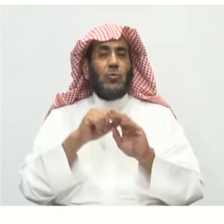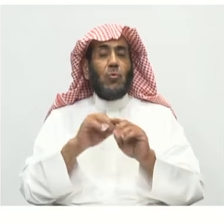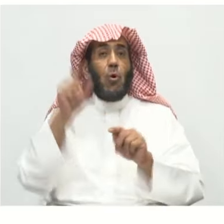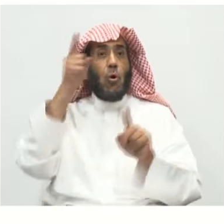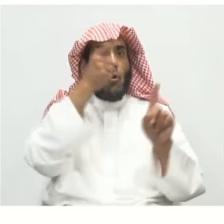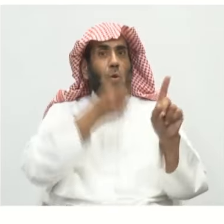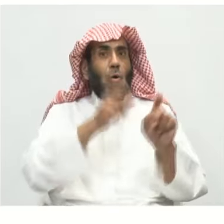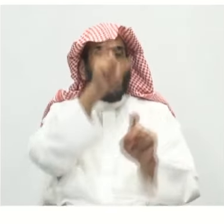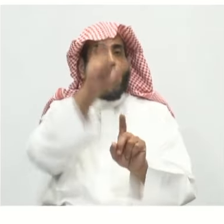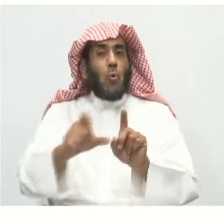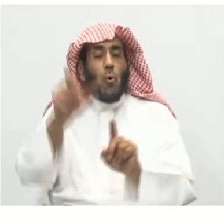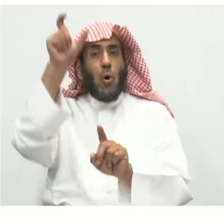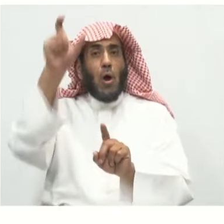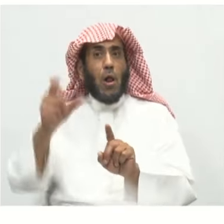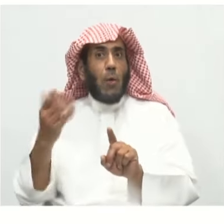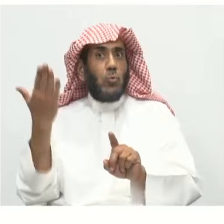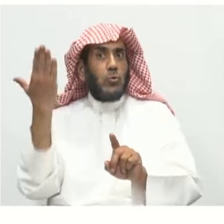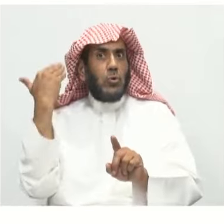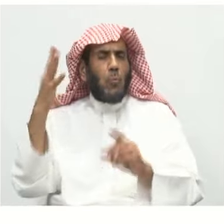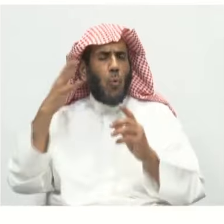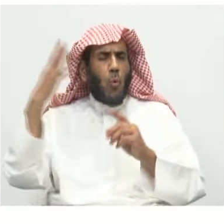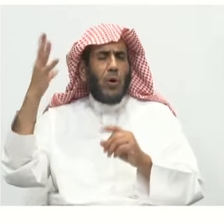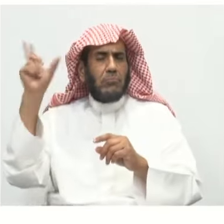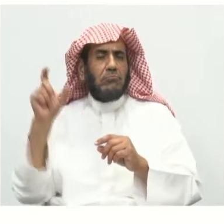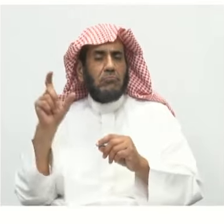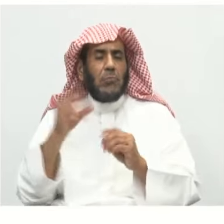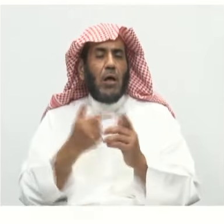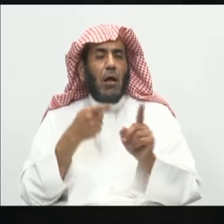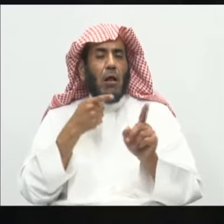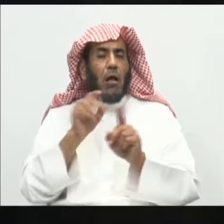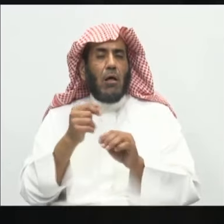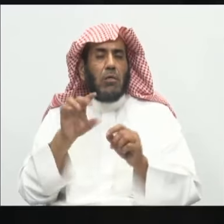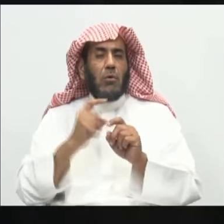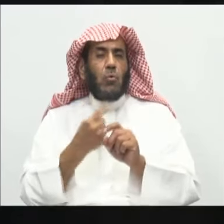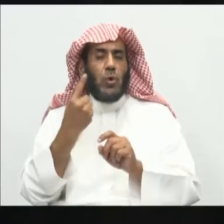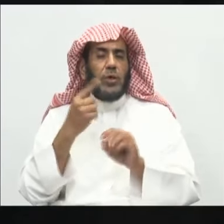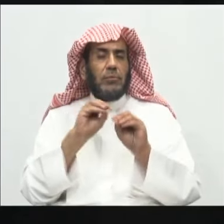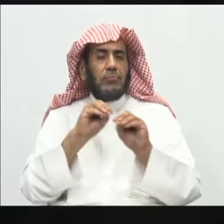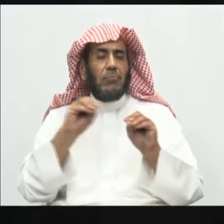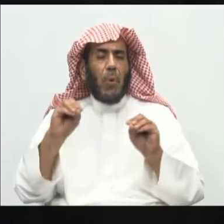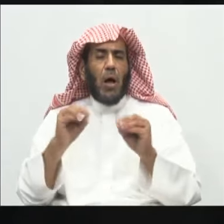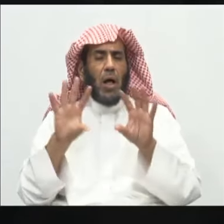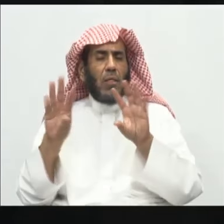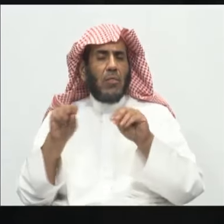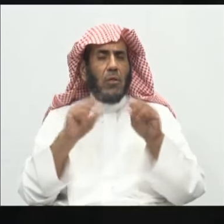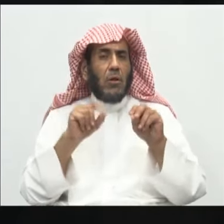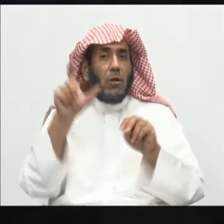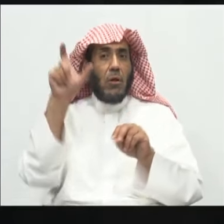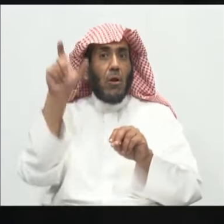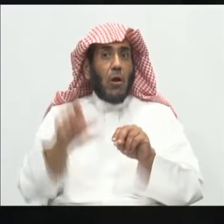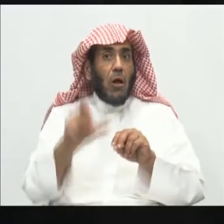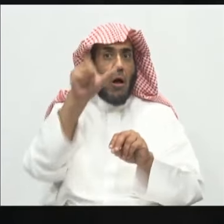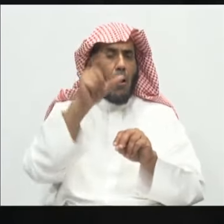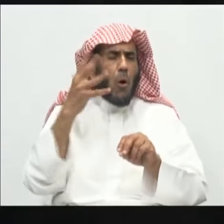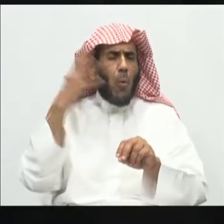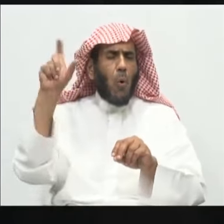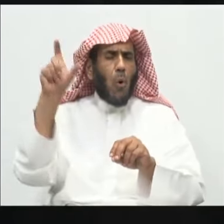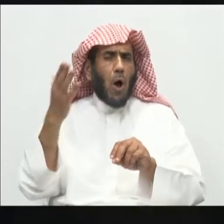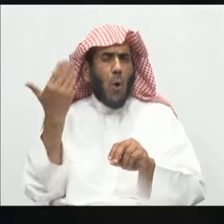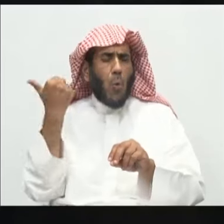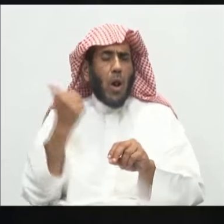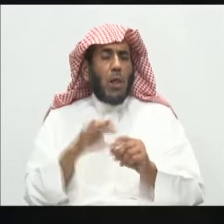سابقون وحده اعلام سابقون الحدث عن هذه الوحده وحدث عن بعض الاعلام الذين تحدثنا عنها